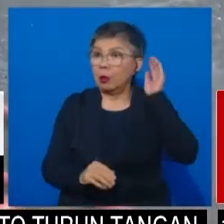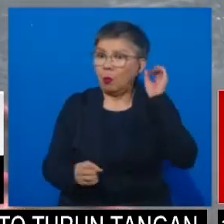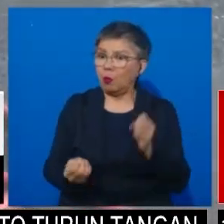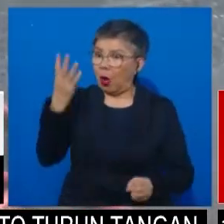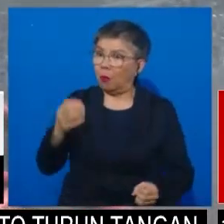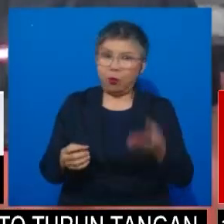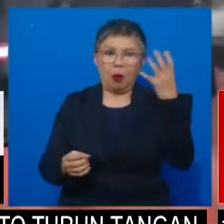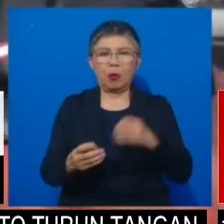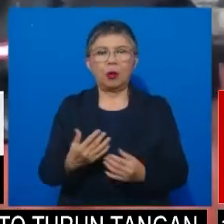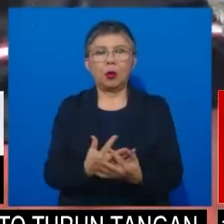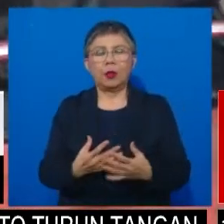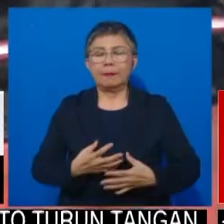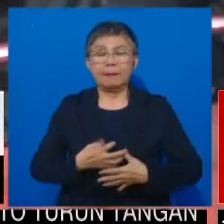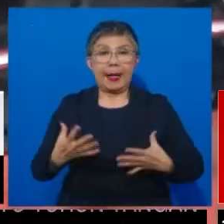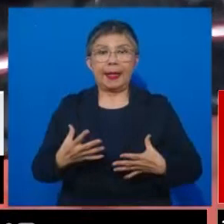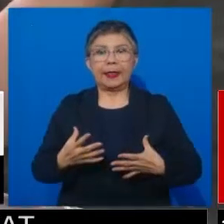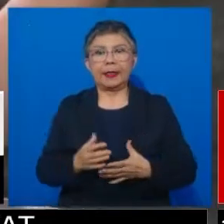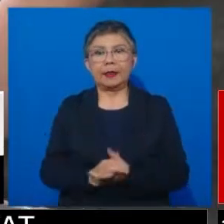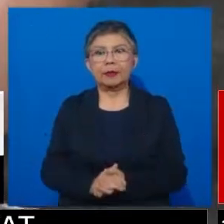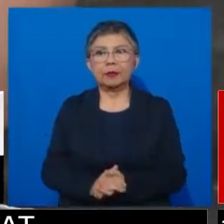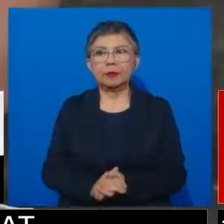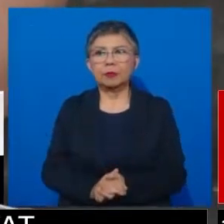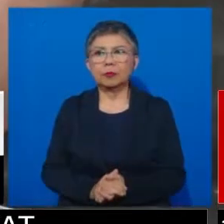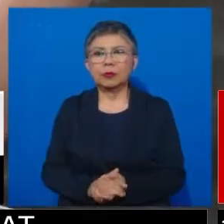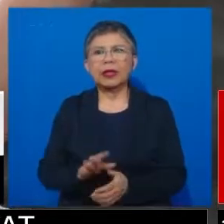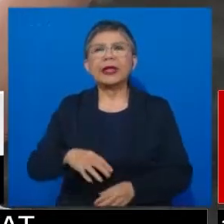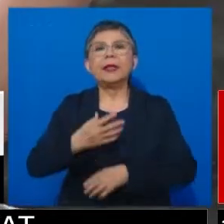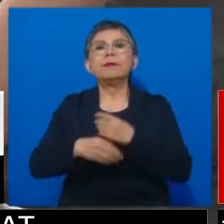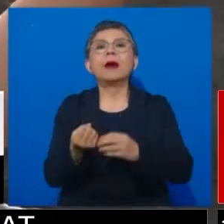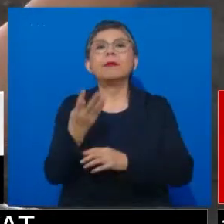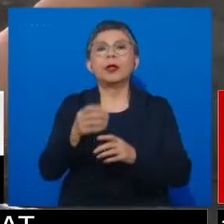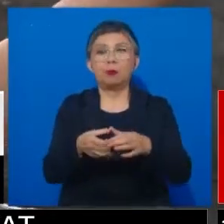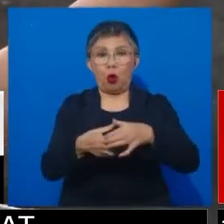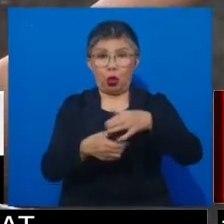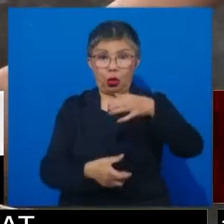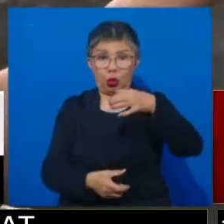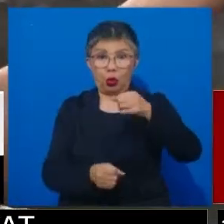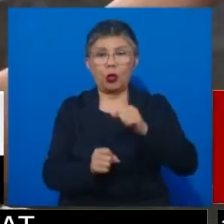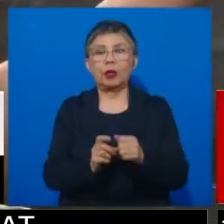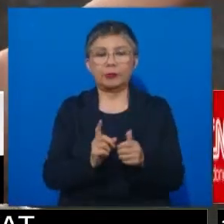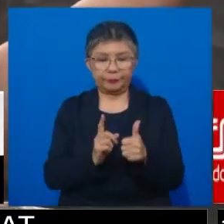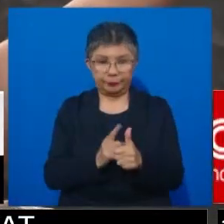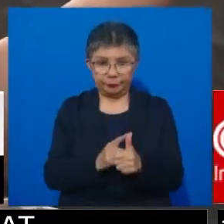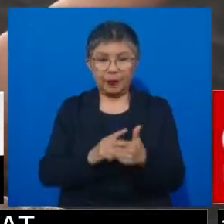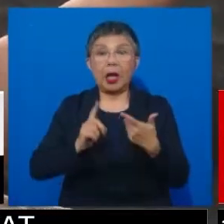hingga membuat warga sekitar panik. Ini pabrik botol. Nah, dia juga ada